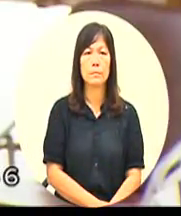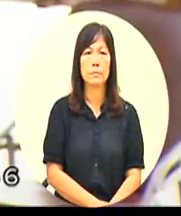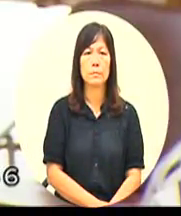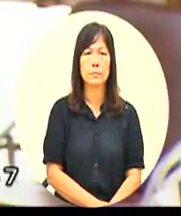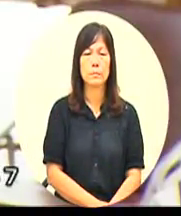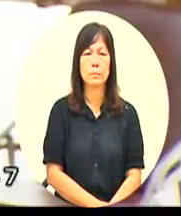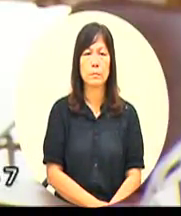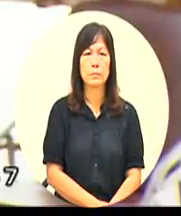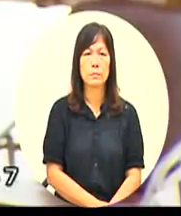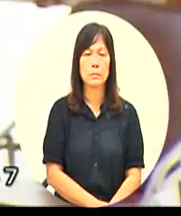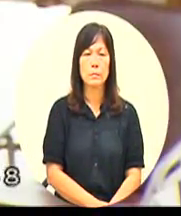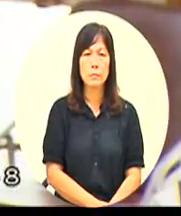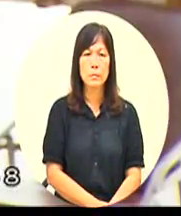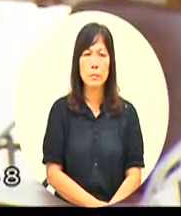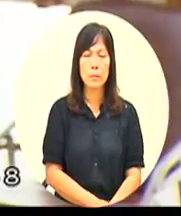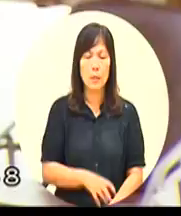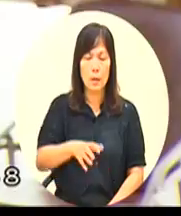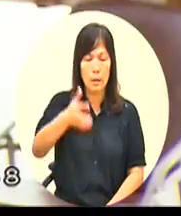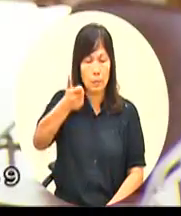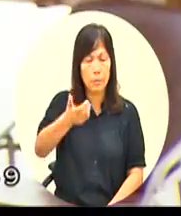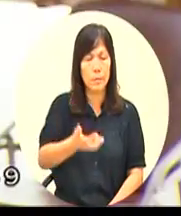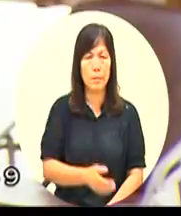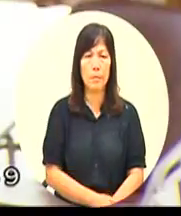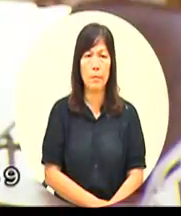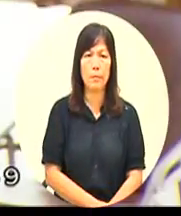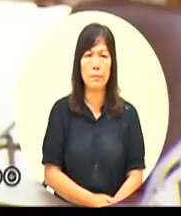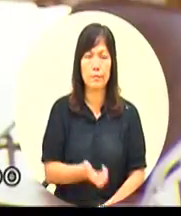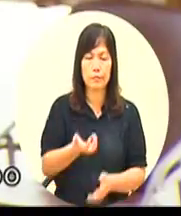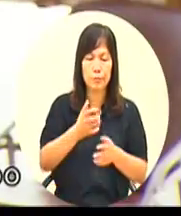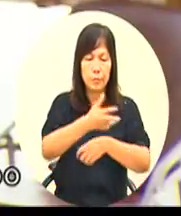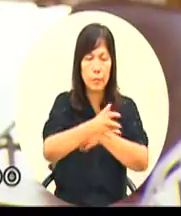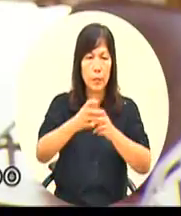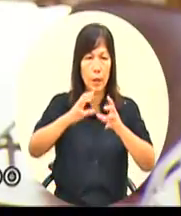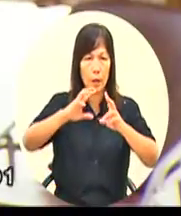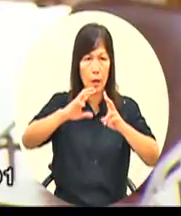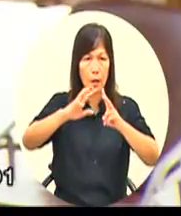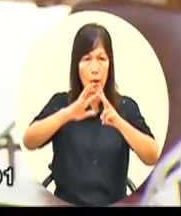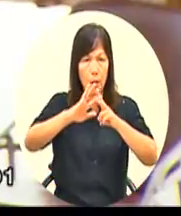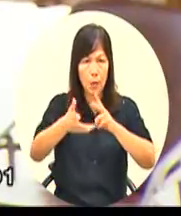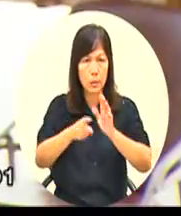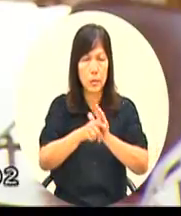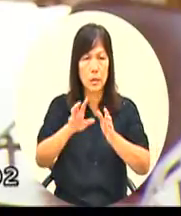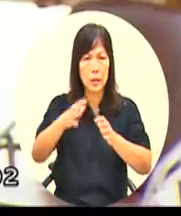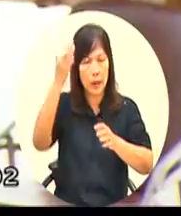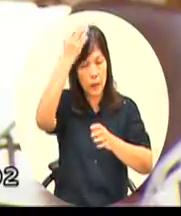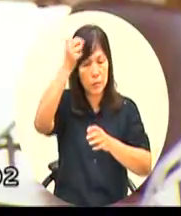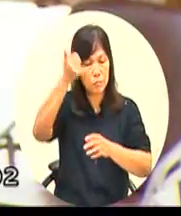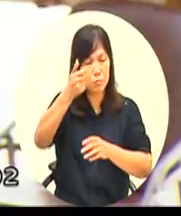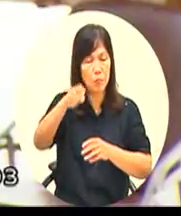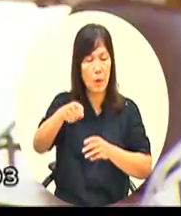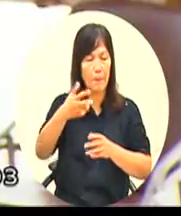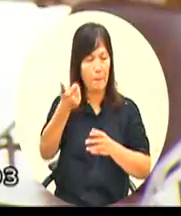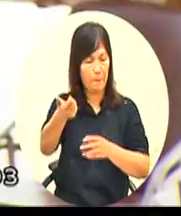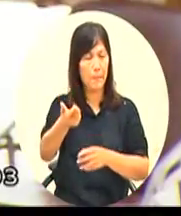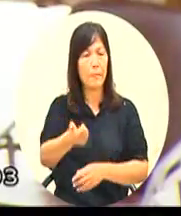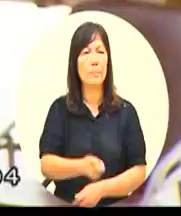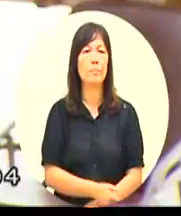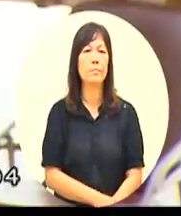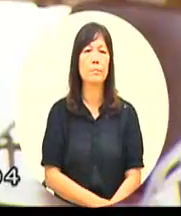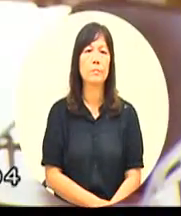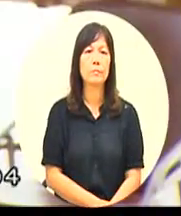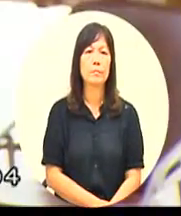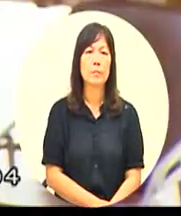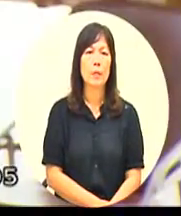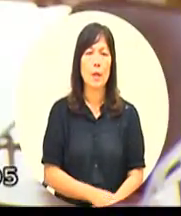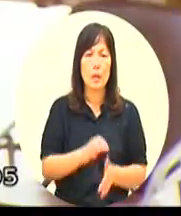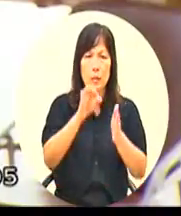好，局长前镇国小啊，我觉得他这个曾校长他很棒呢，他篮